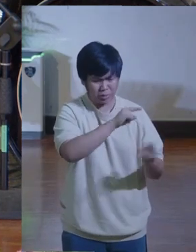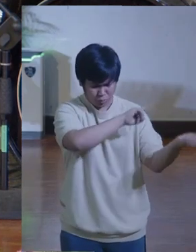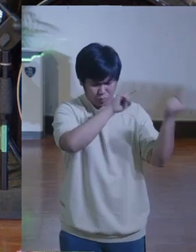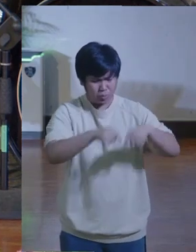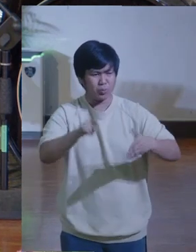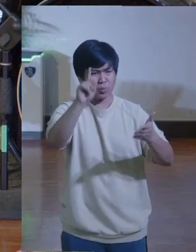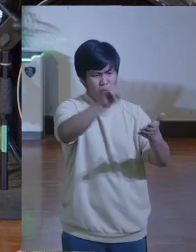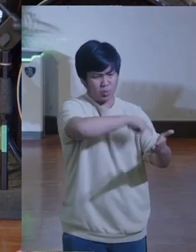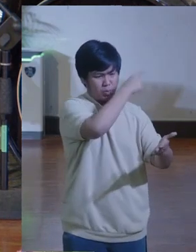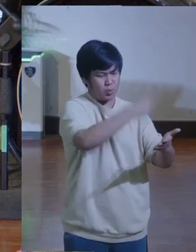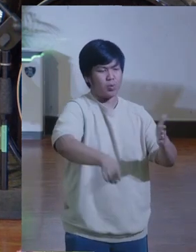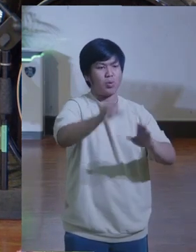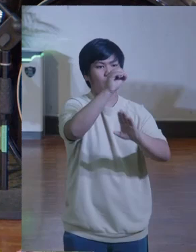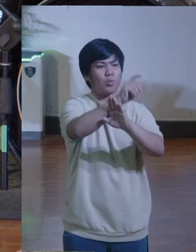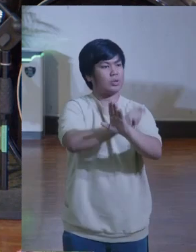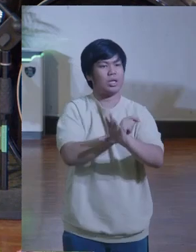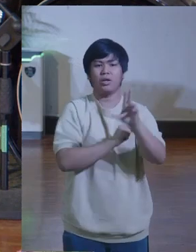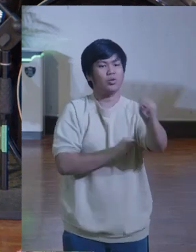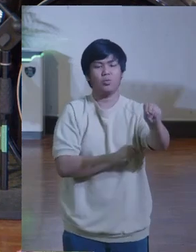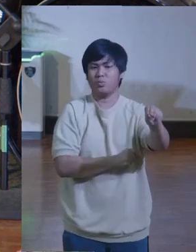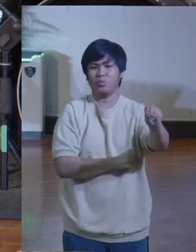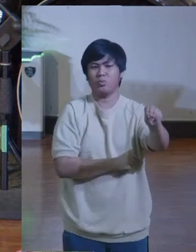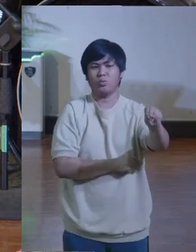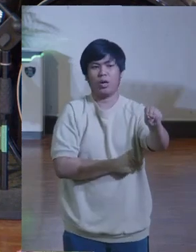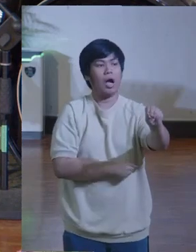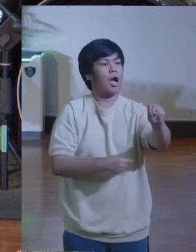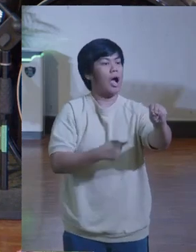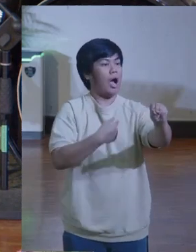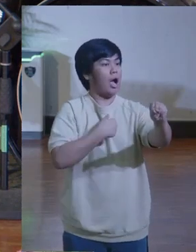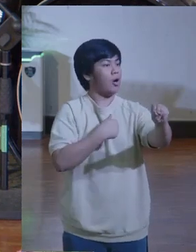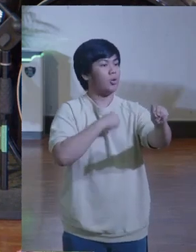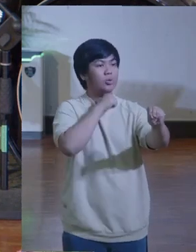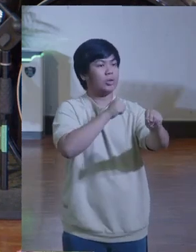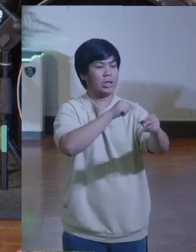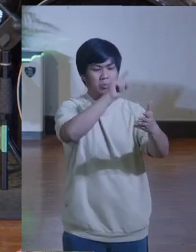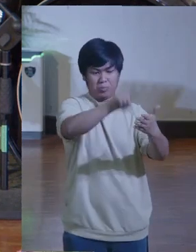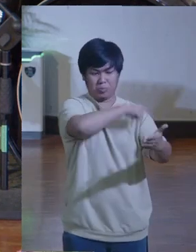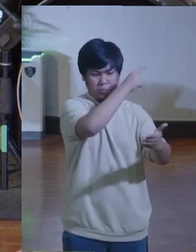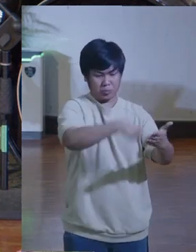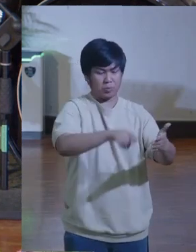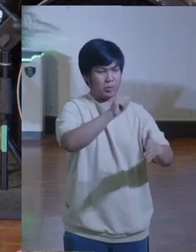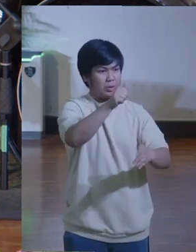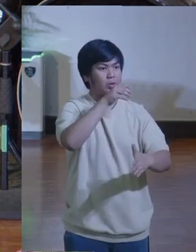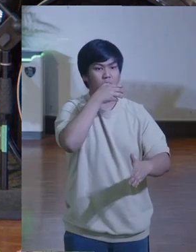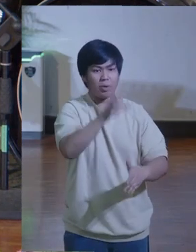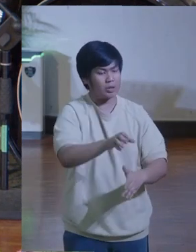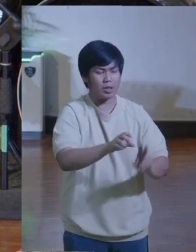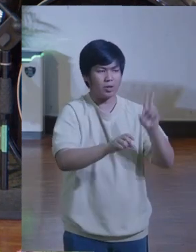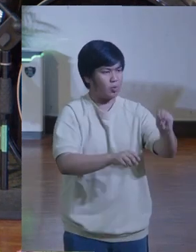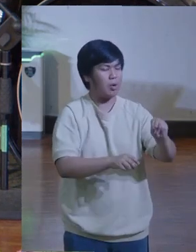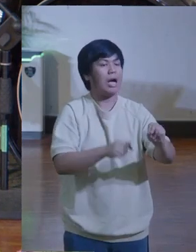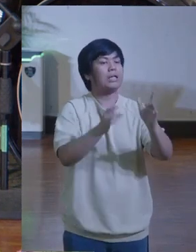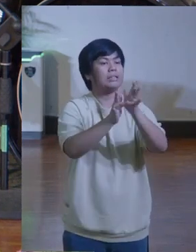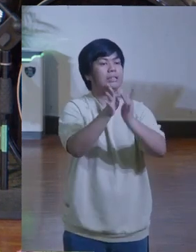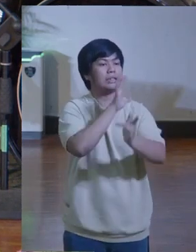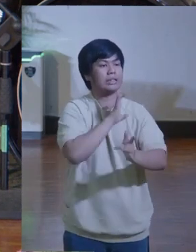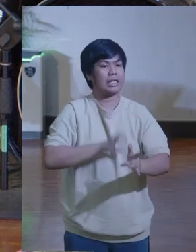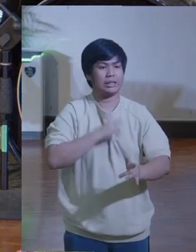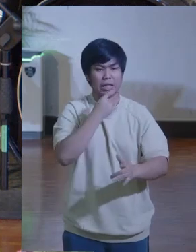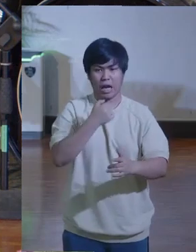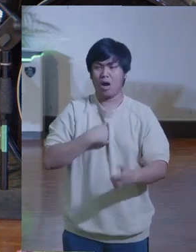ang Old Testament, sabi niya. I have not come to abolish them, but to fulfill